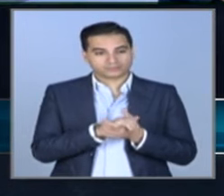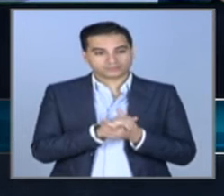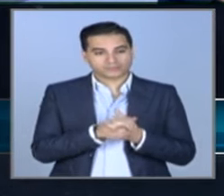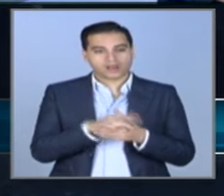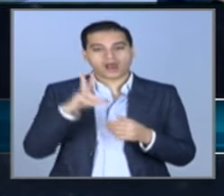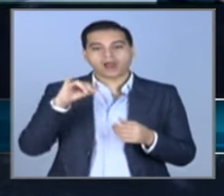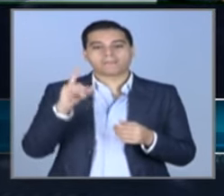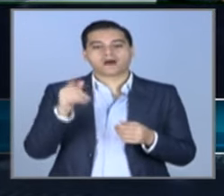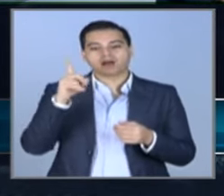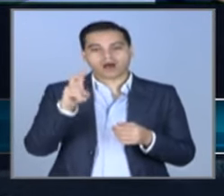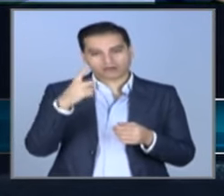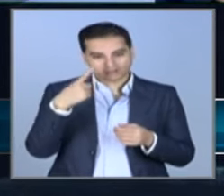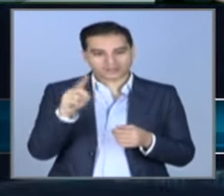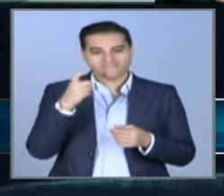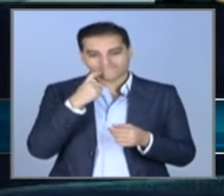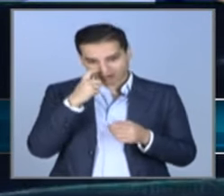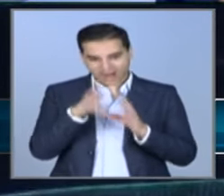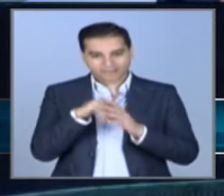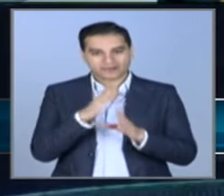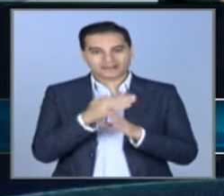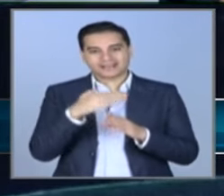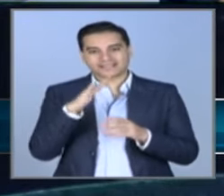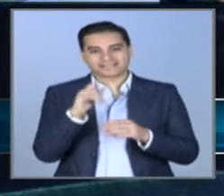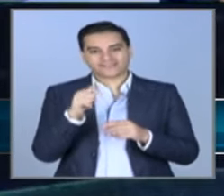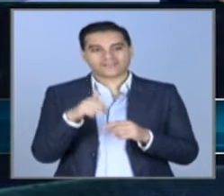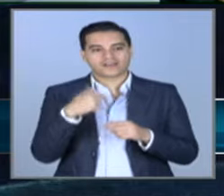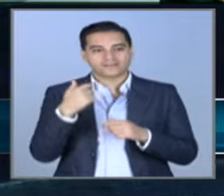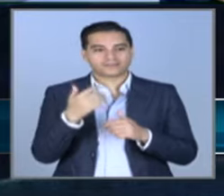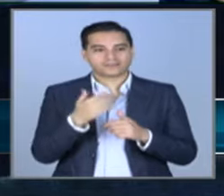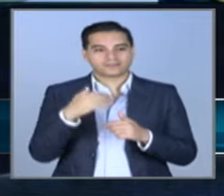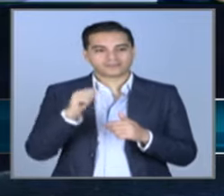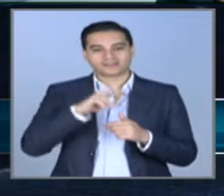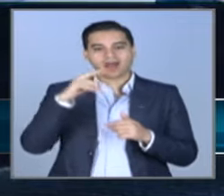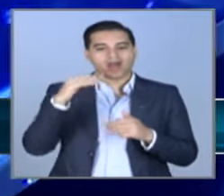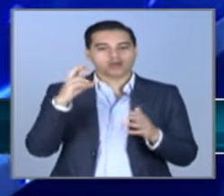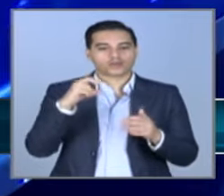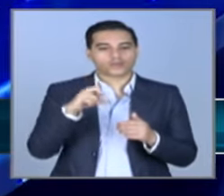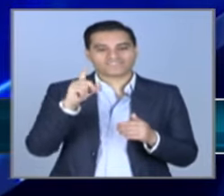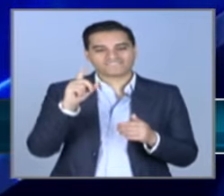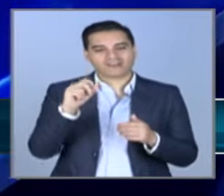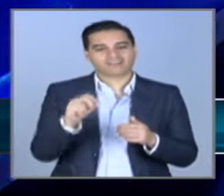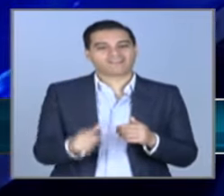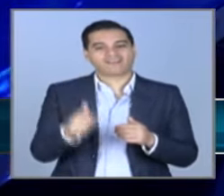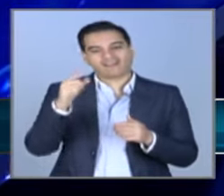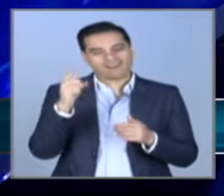المرارة. صح. فنان راح القمة بدور حسين في فيلم مراتي مدير عام؟ صلاح ذو الفقار. صح.